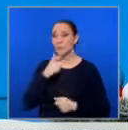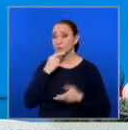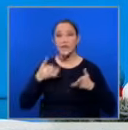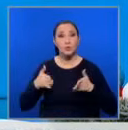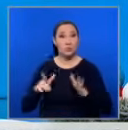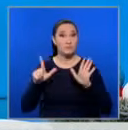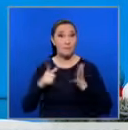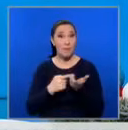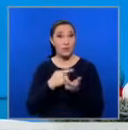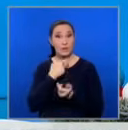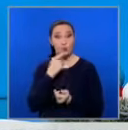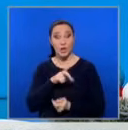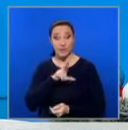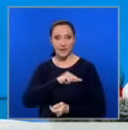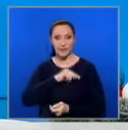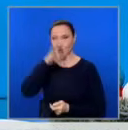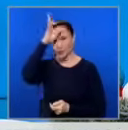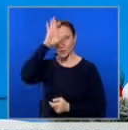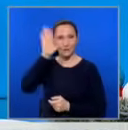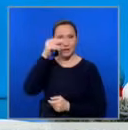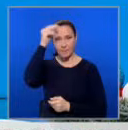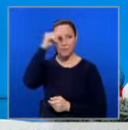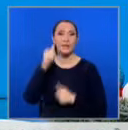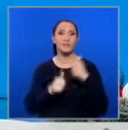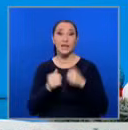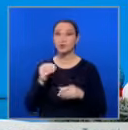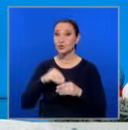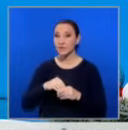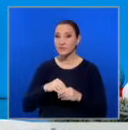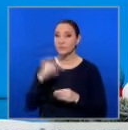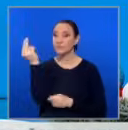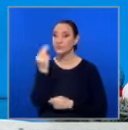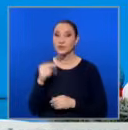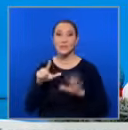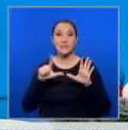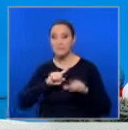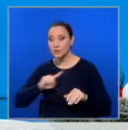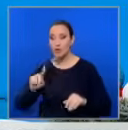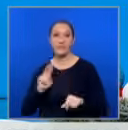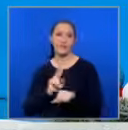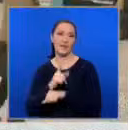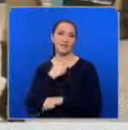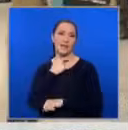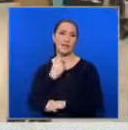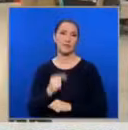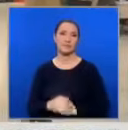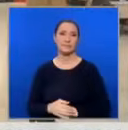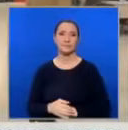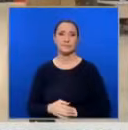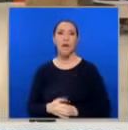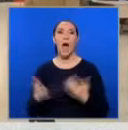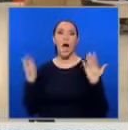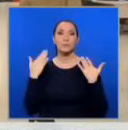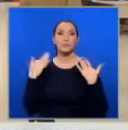седма поредна година награди ученици от цялата страна. В състезанието участваха творци от 7 до 12 клас.